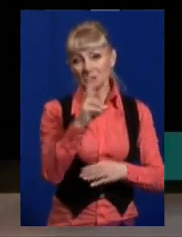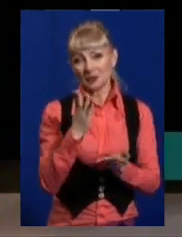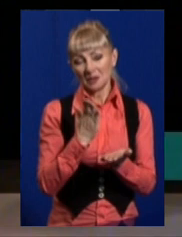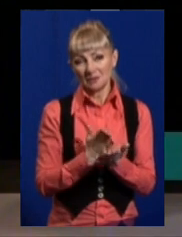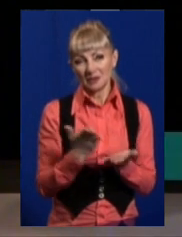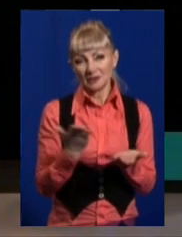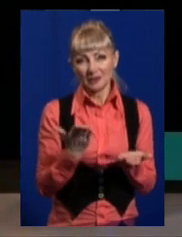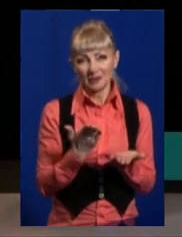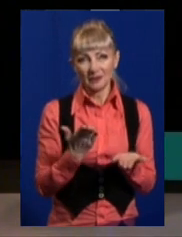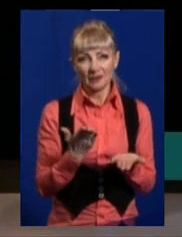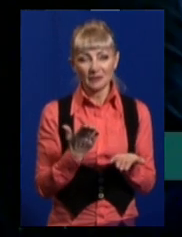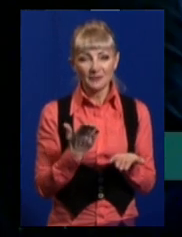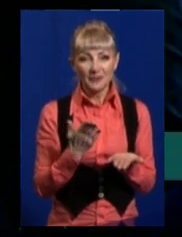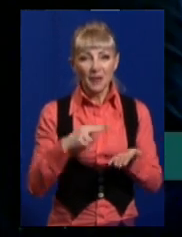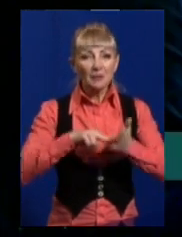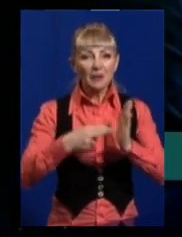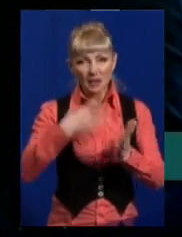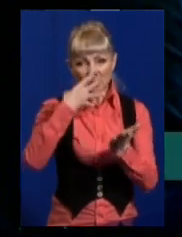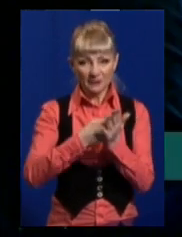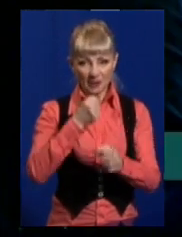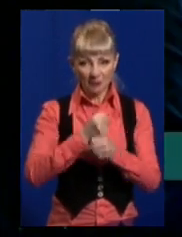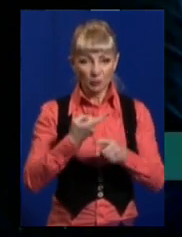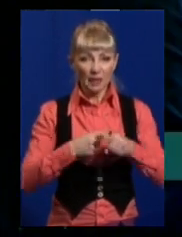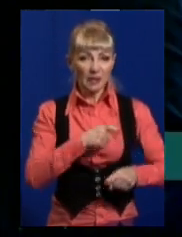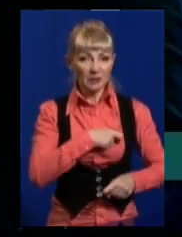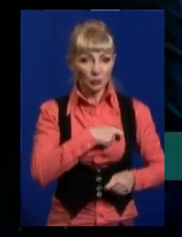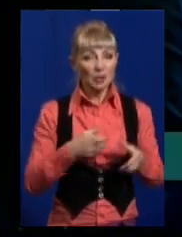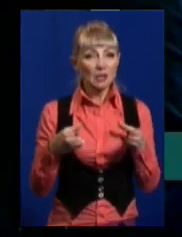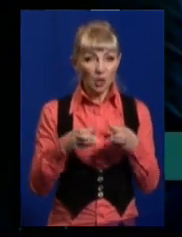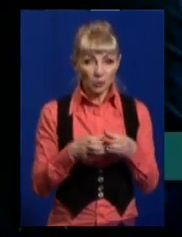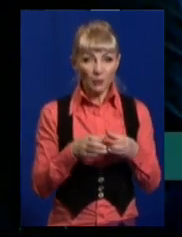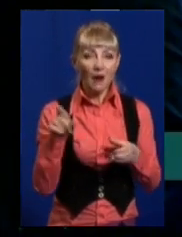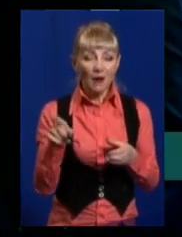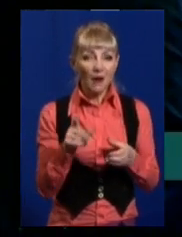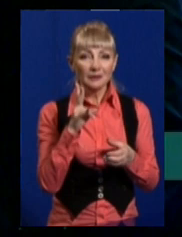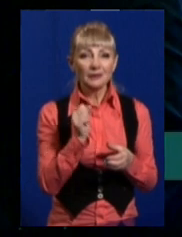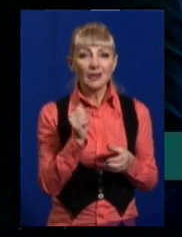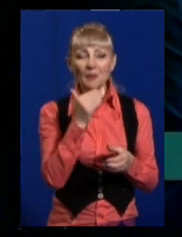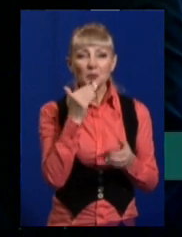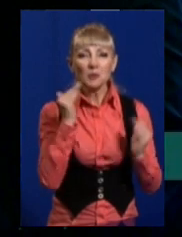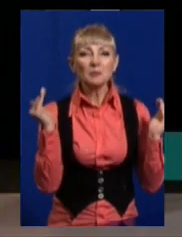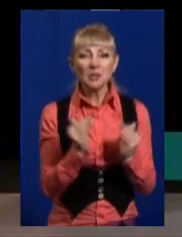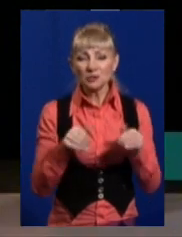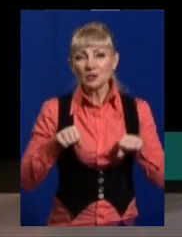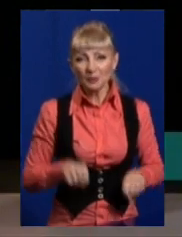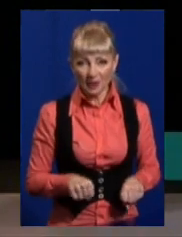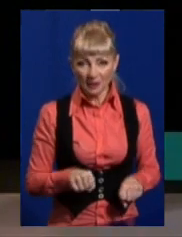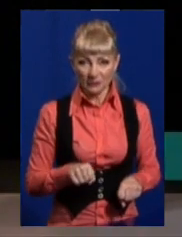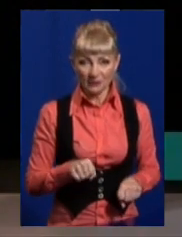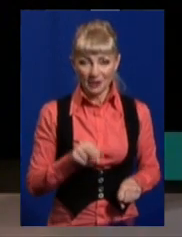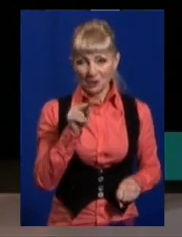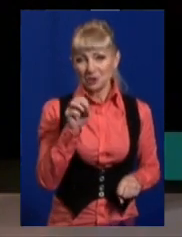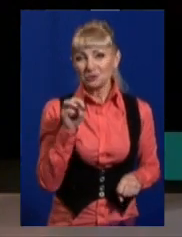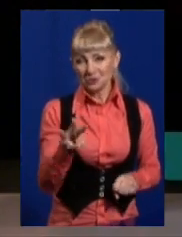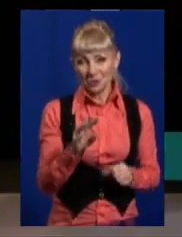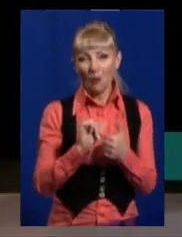пріоритети у своїй діяльності. Це депутатська група і, по суті, вона має набагато менше повноважень, ніж